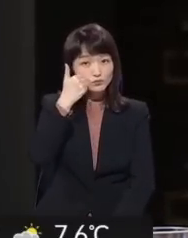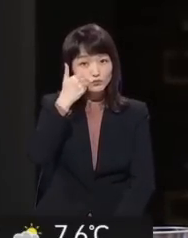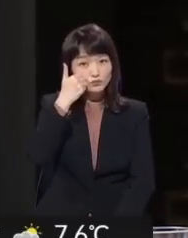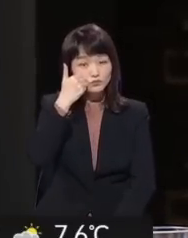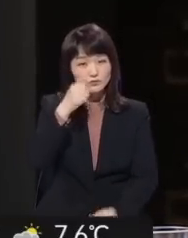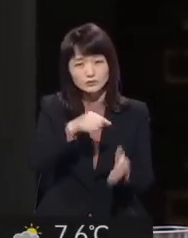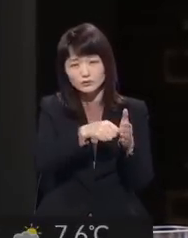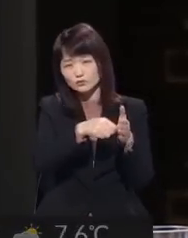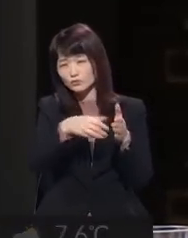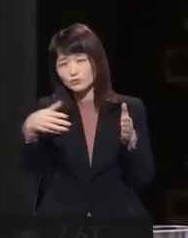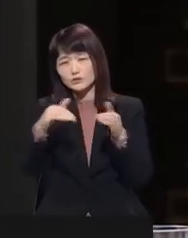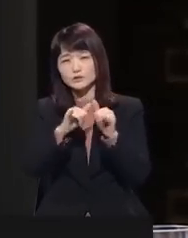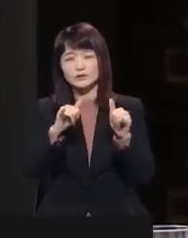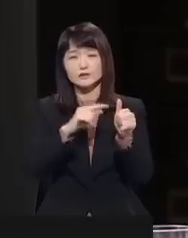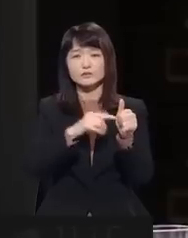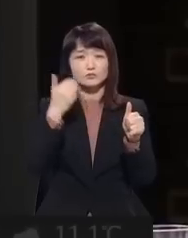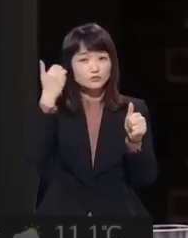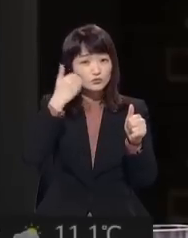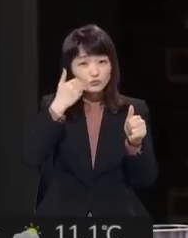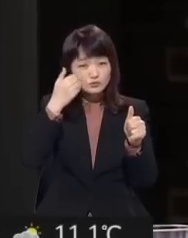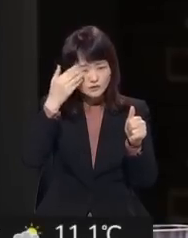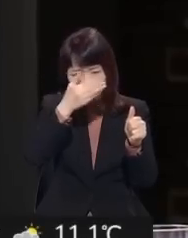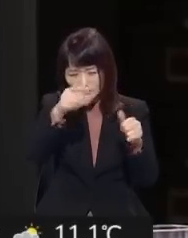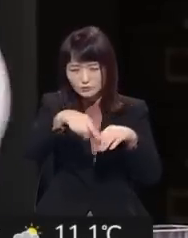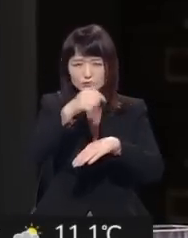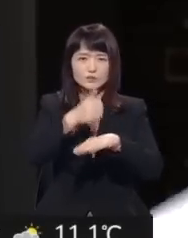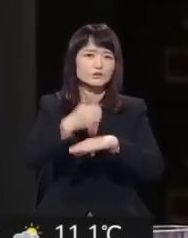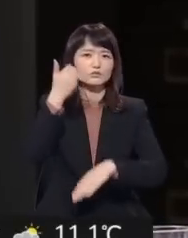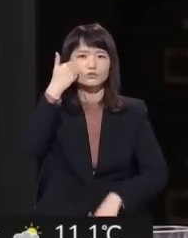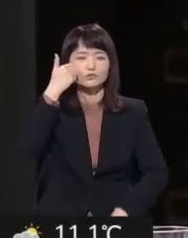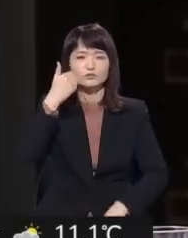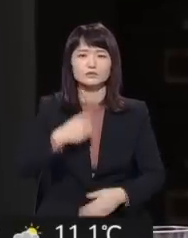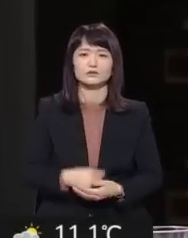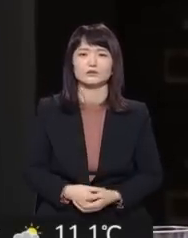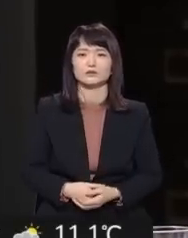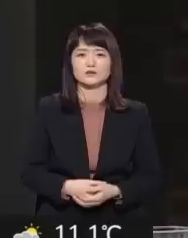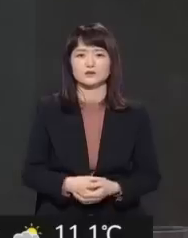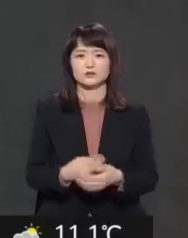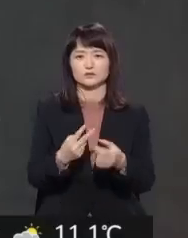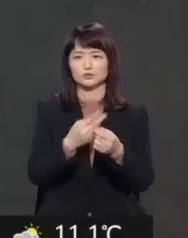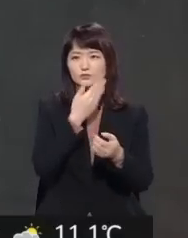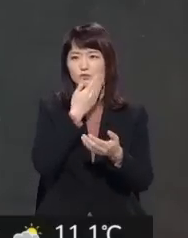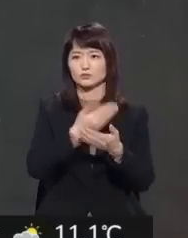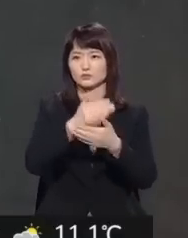사람 기부왕 누굴까 궁금하실 텐데요 두 번째 사건 체크 포인트